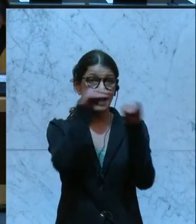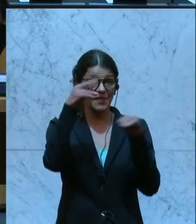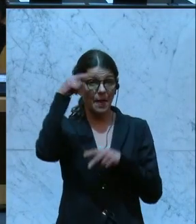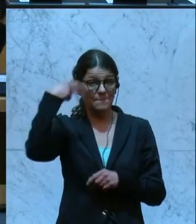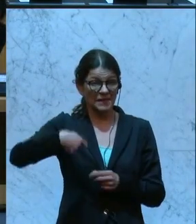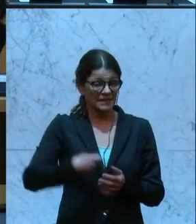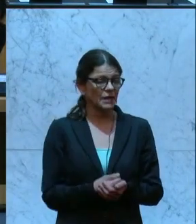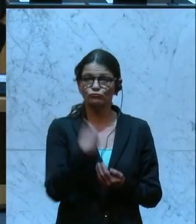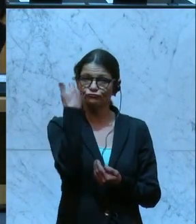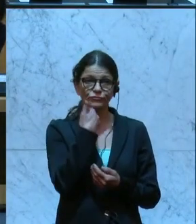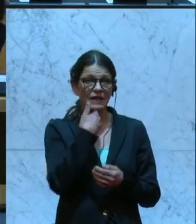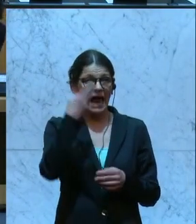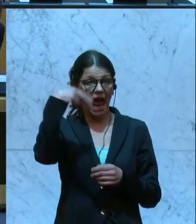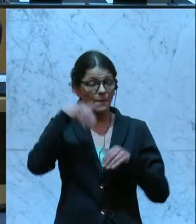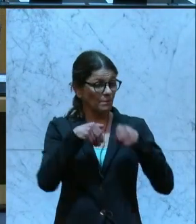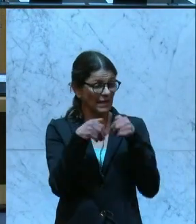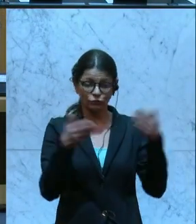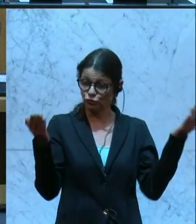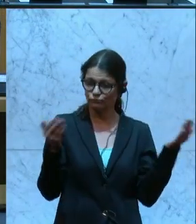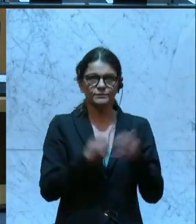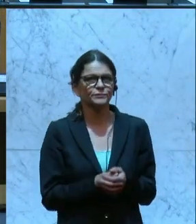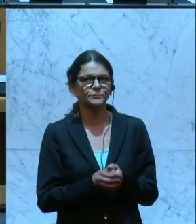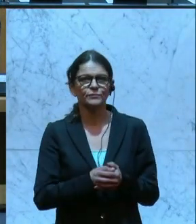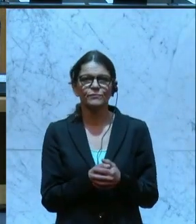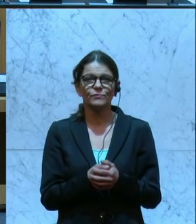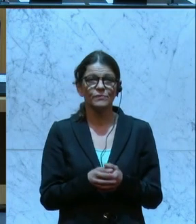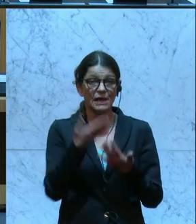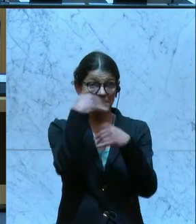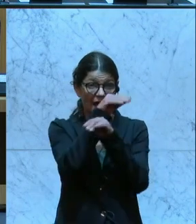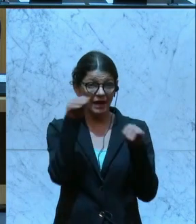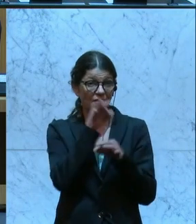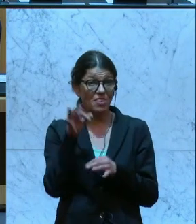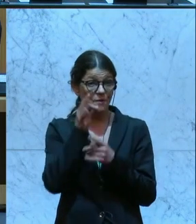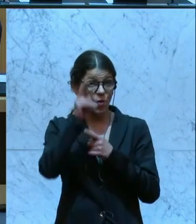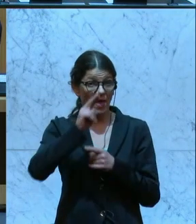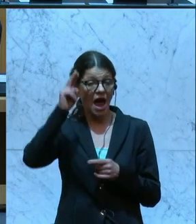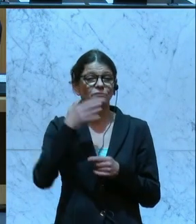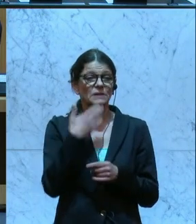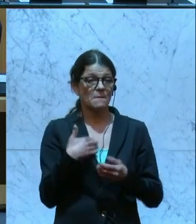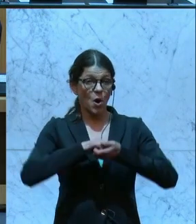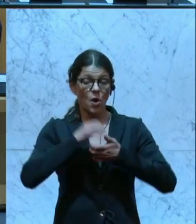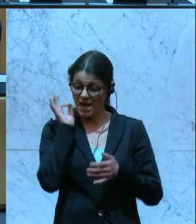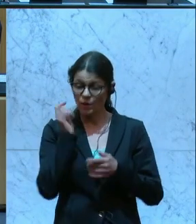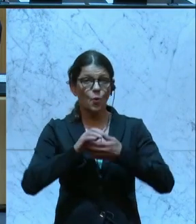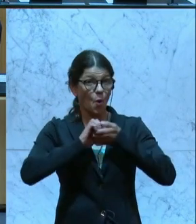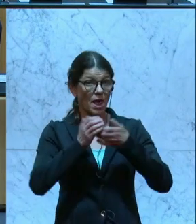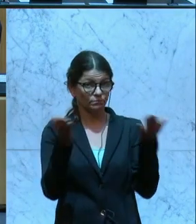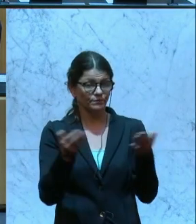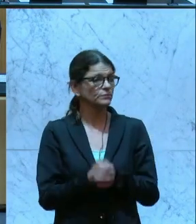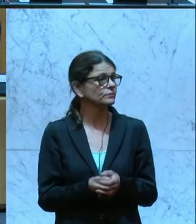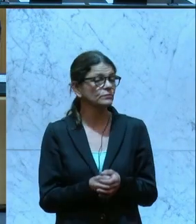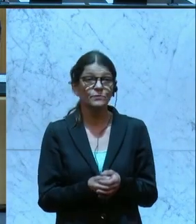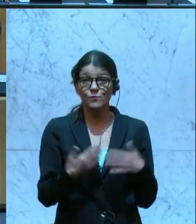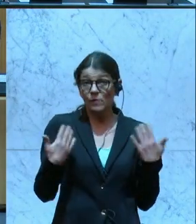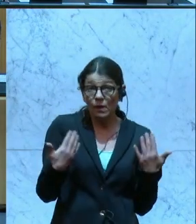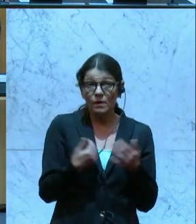bzw. wird eingeführt und im Wirtschaftsausschuss wurde das ja mit den Stimmen aller Parteien, ausgenommen SPÖ und Grünen,